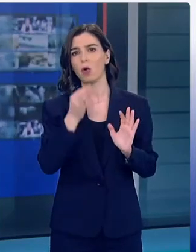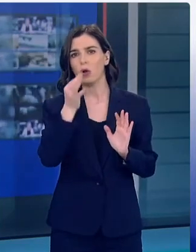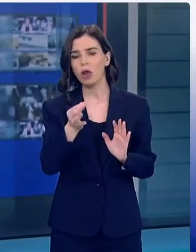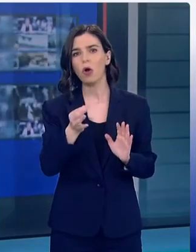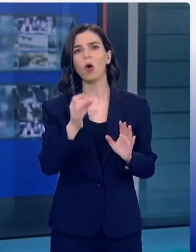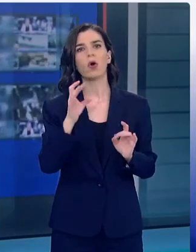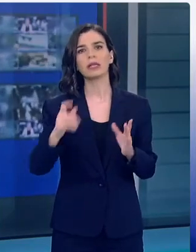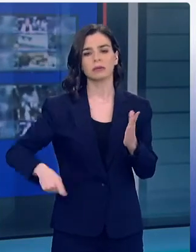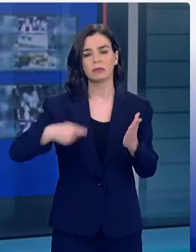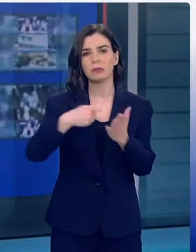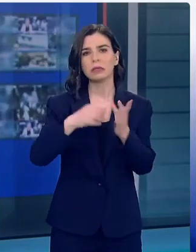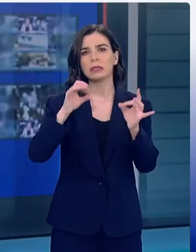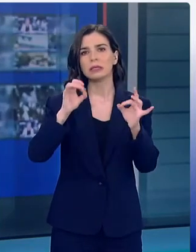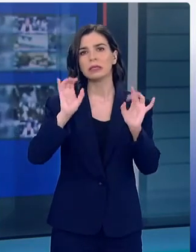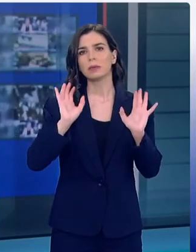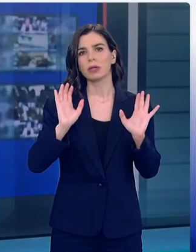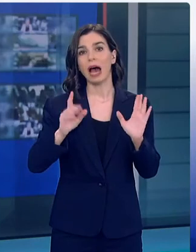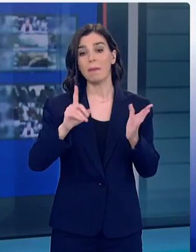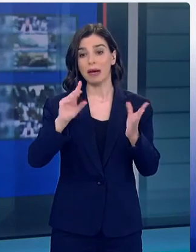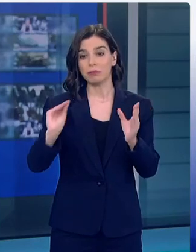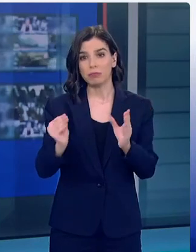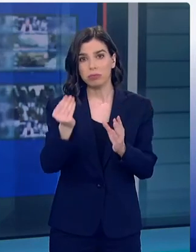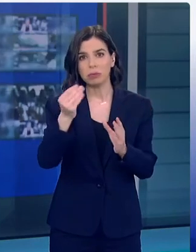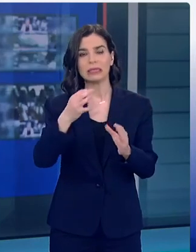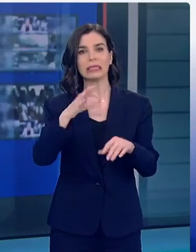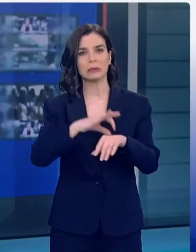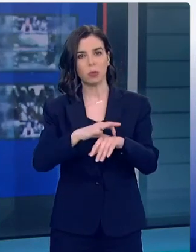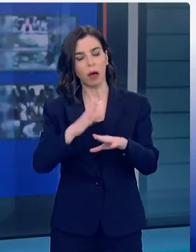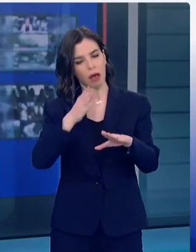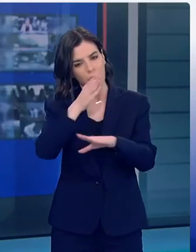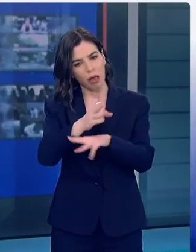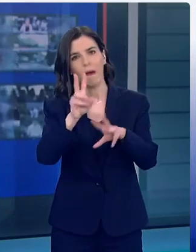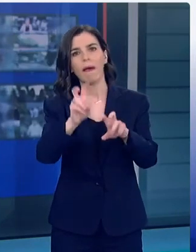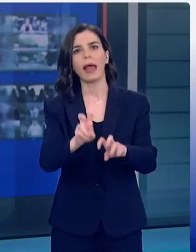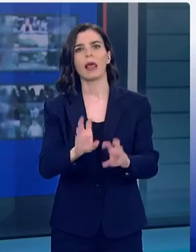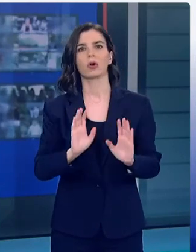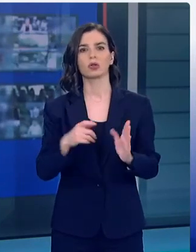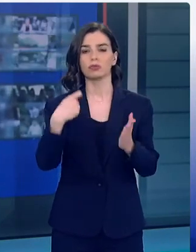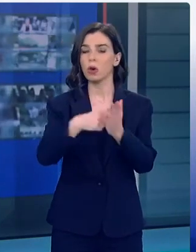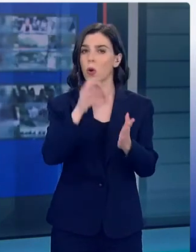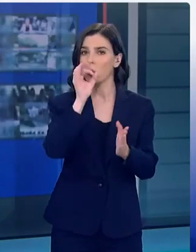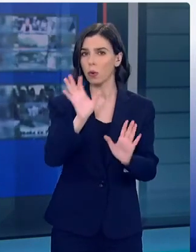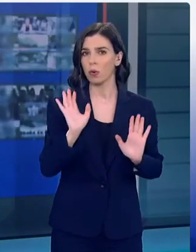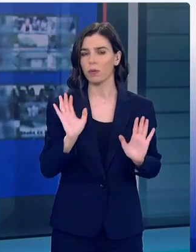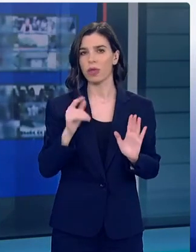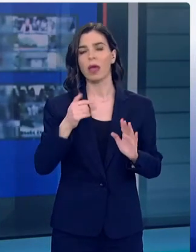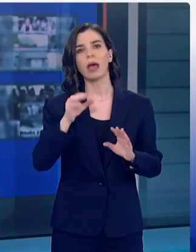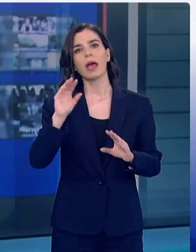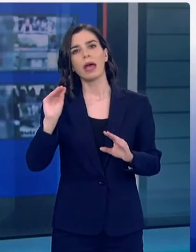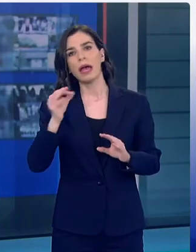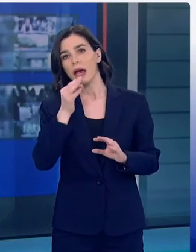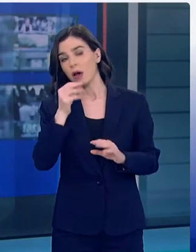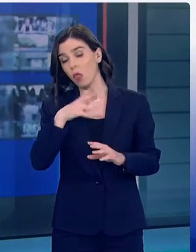φορά, χωρίς κόστος για τον οποιοδήποτε πολίτη. Αναφέρθηκε στα διάφορα τεστ ο καθηγητής. Αυτό που θέλω εγώ να